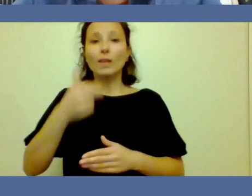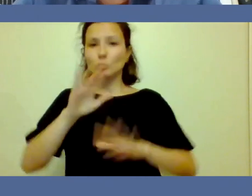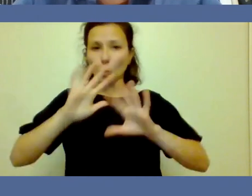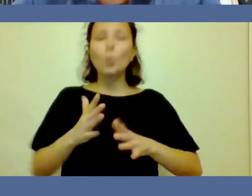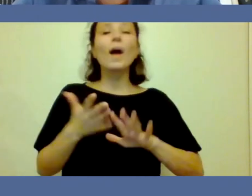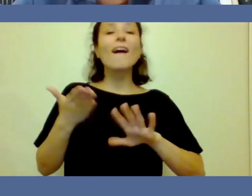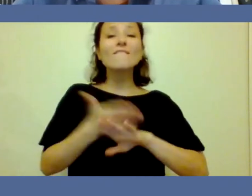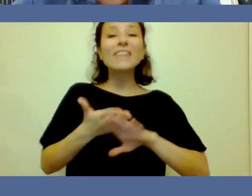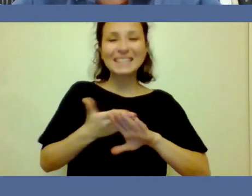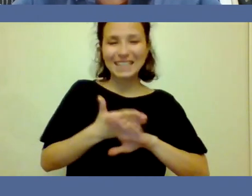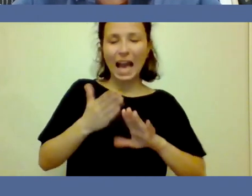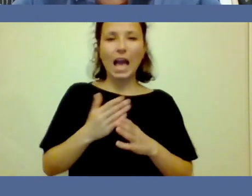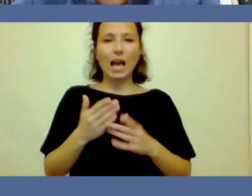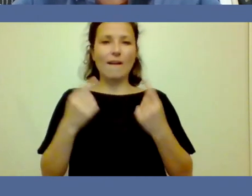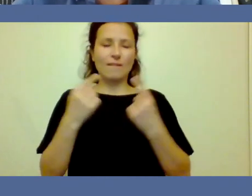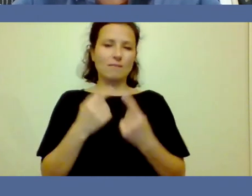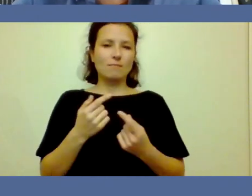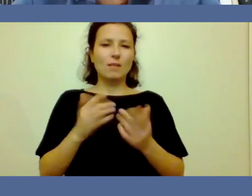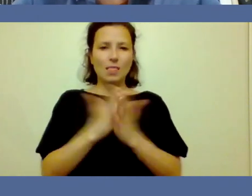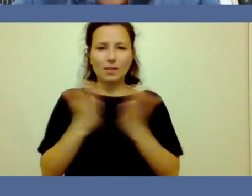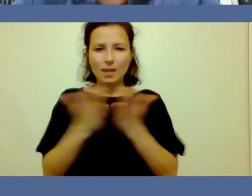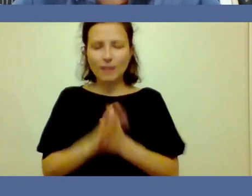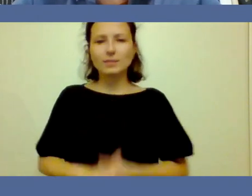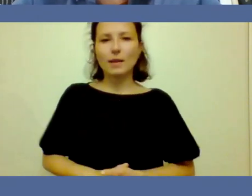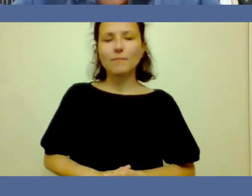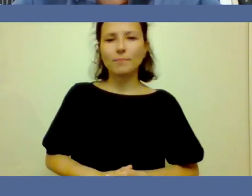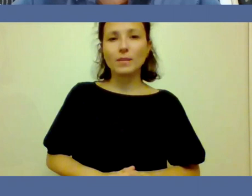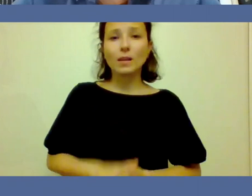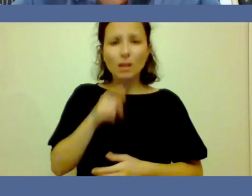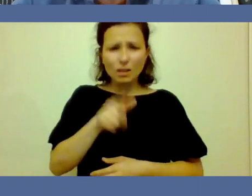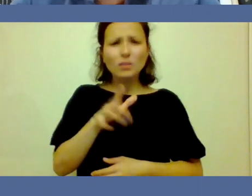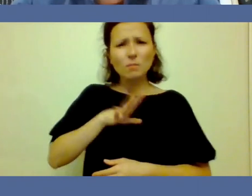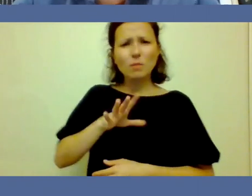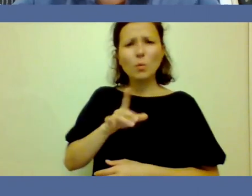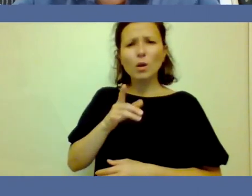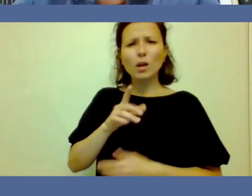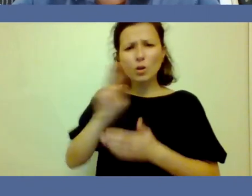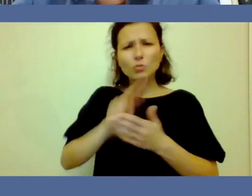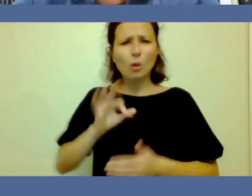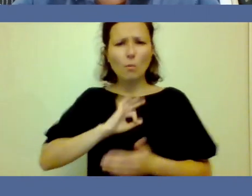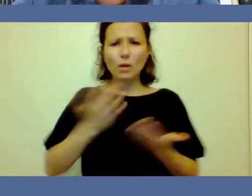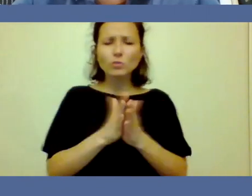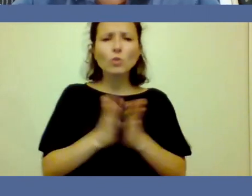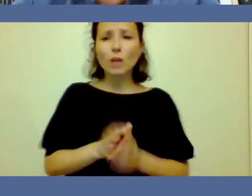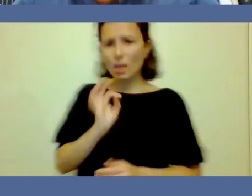Mocno udokumentowane. Pan czytał jakąś moją książkę? Tak. A